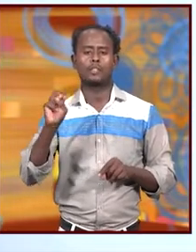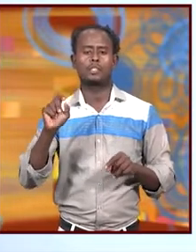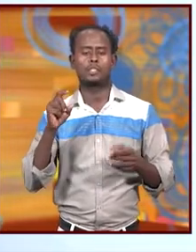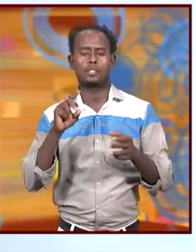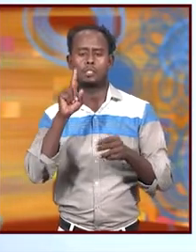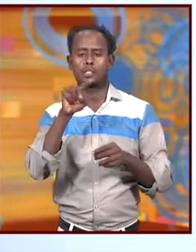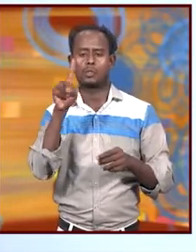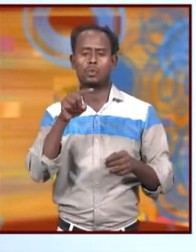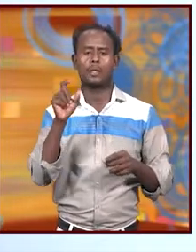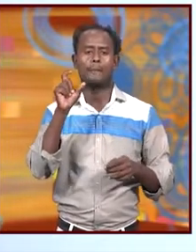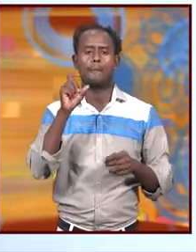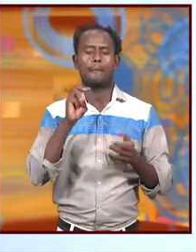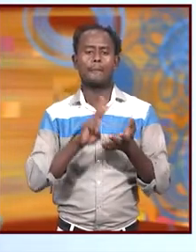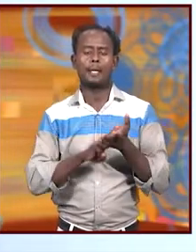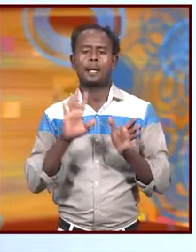10/12 = 120 சதுர மீட்டர்.